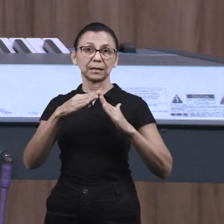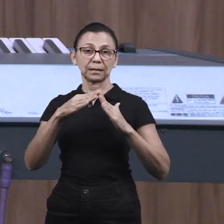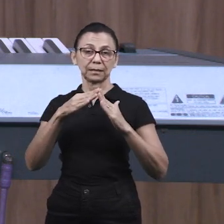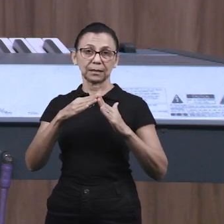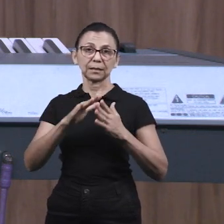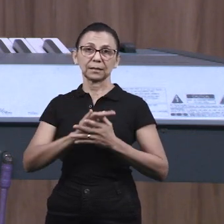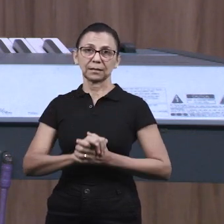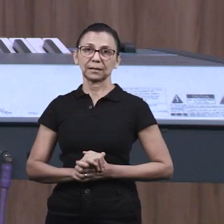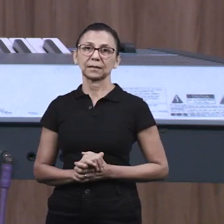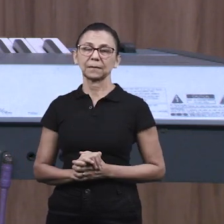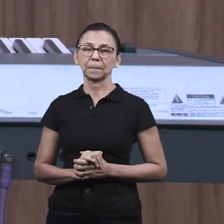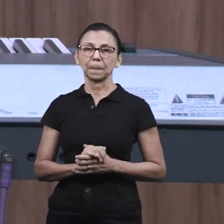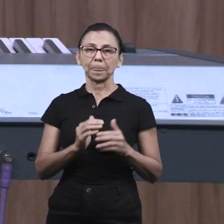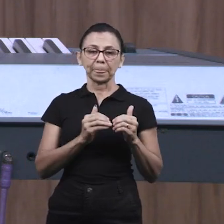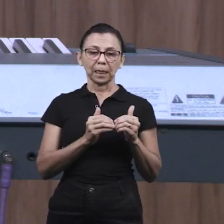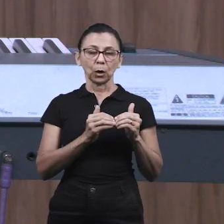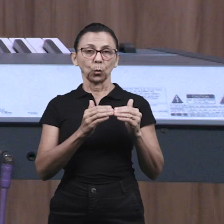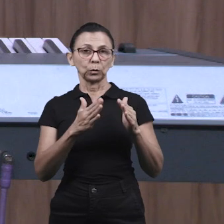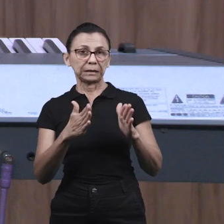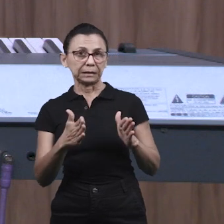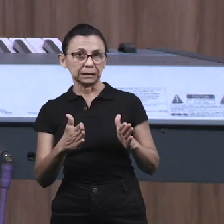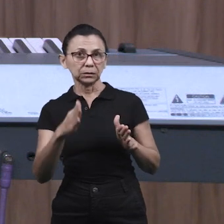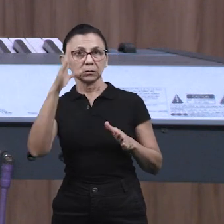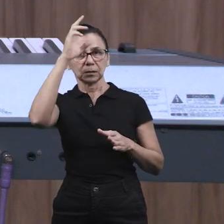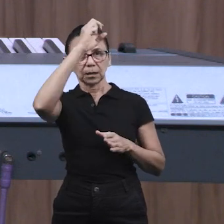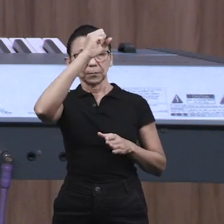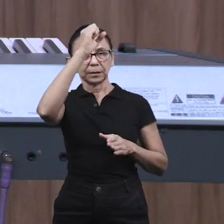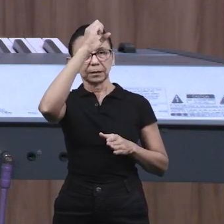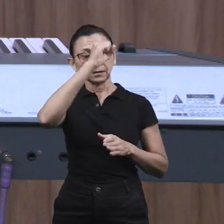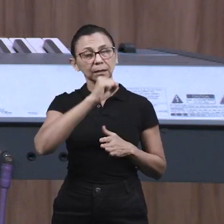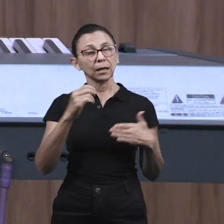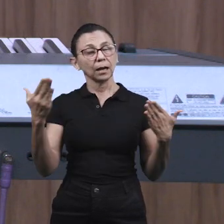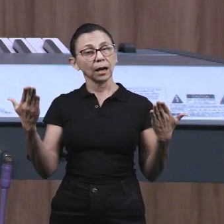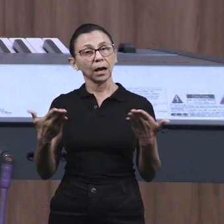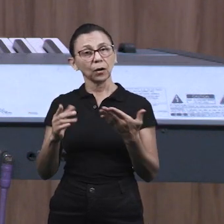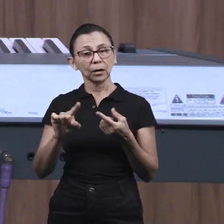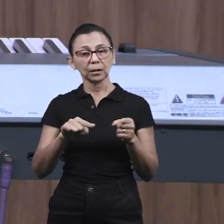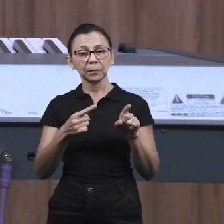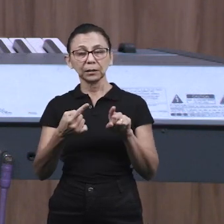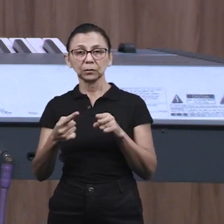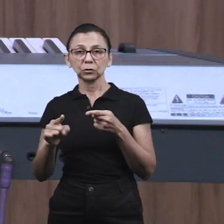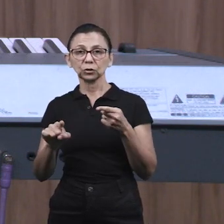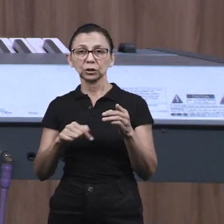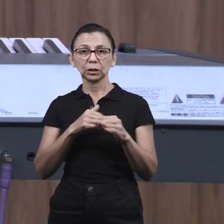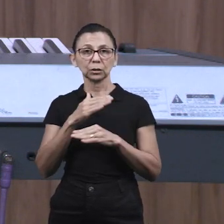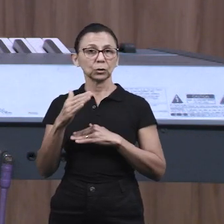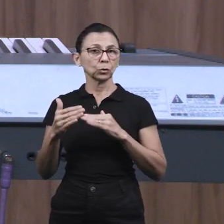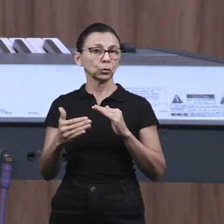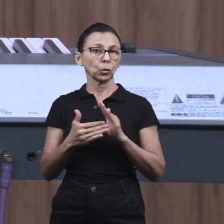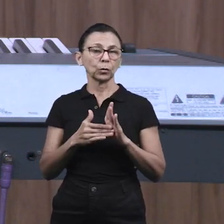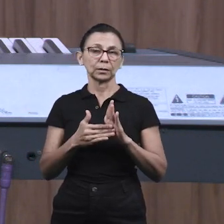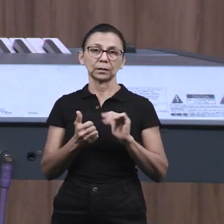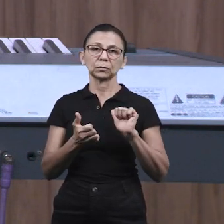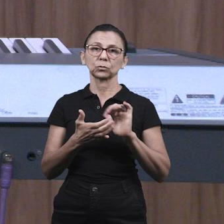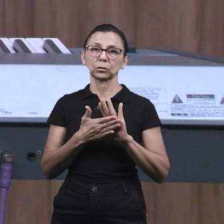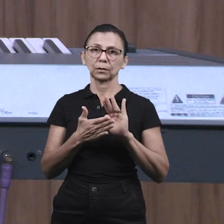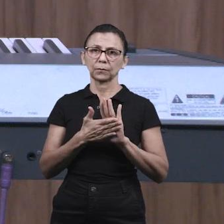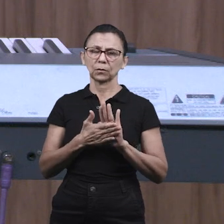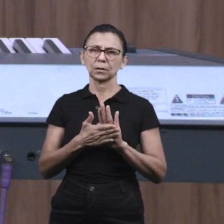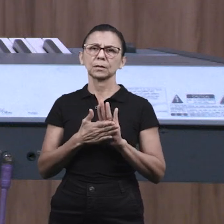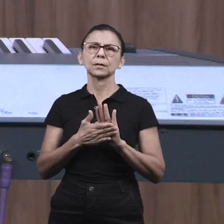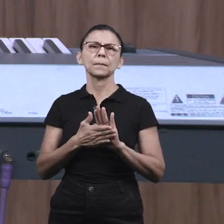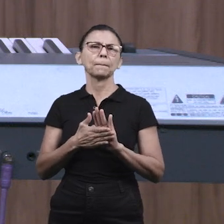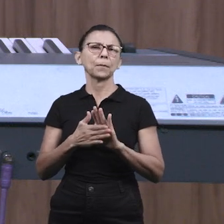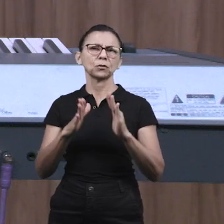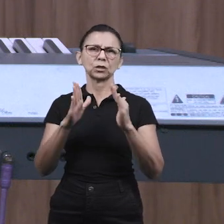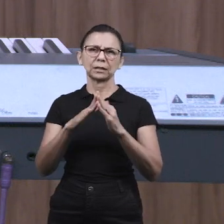chez vous, vous pouvez faire l'introduction que nous avons déjà apprise et maintenant la mélodie entière de la louange. Et vous pouvez utiliser